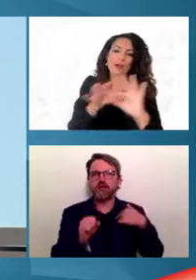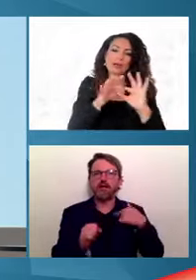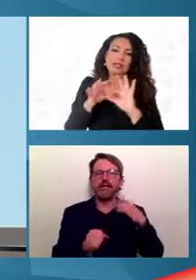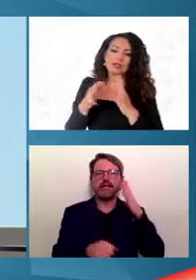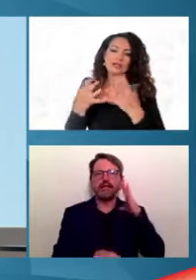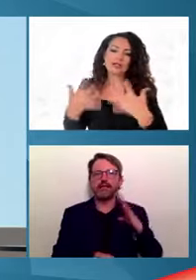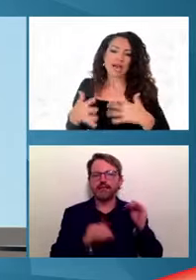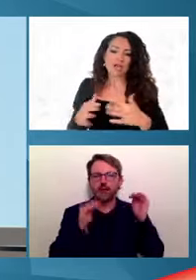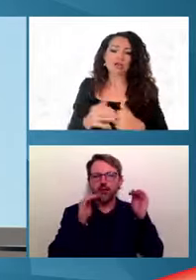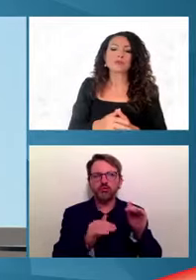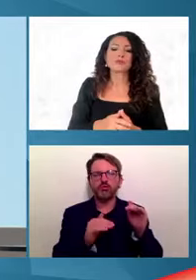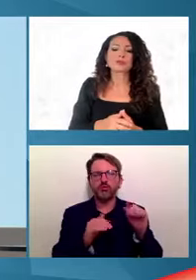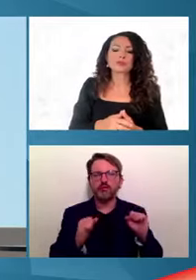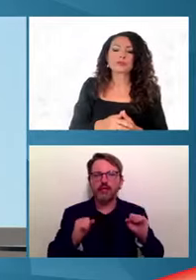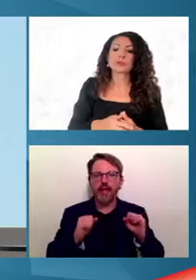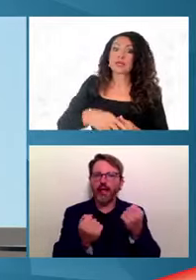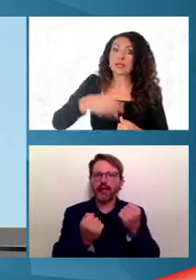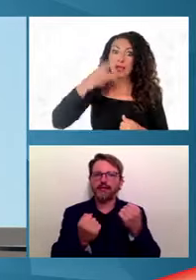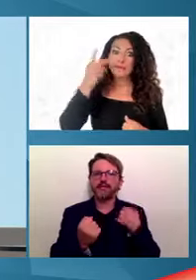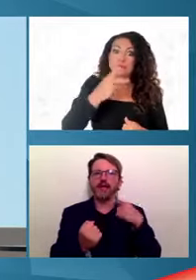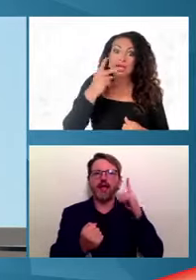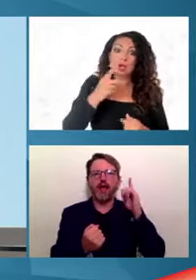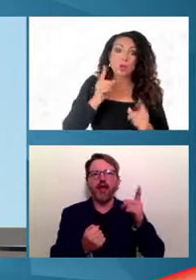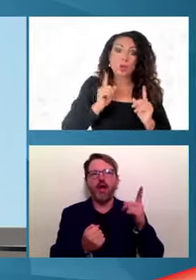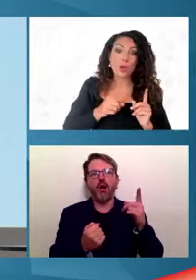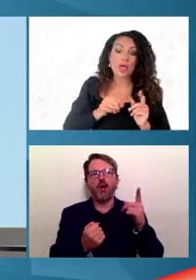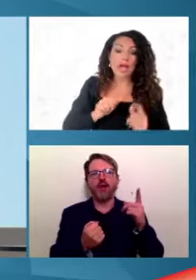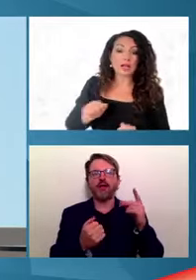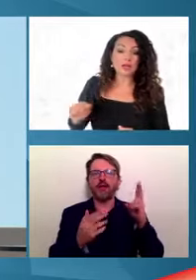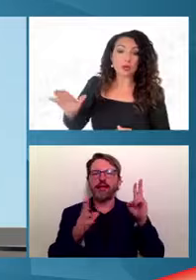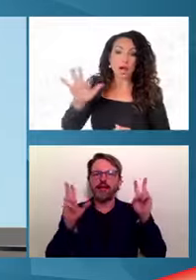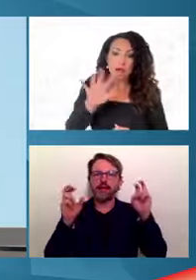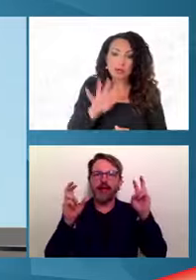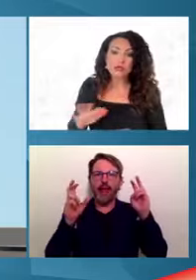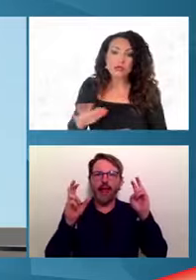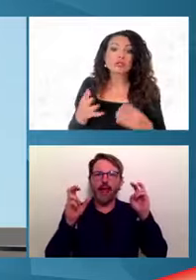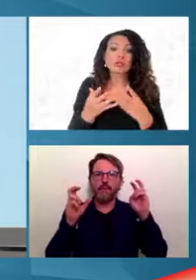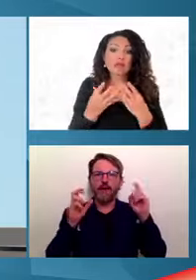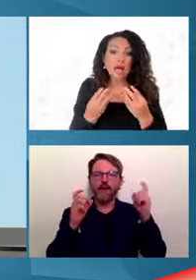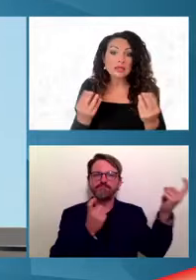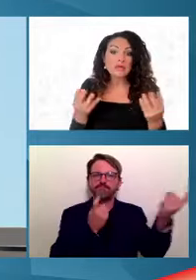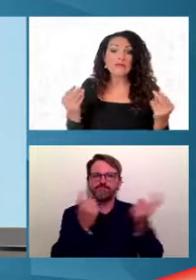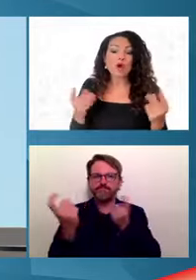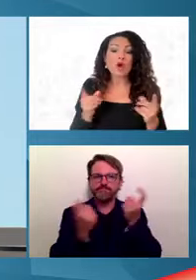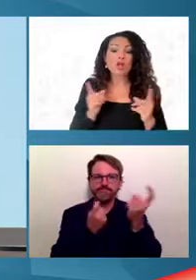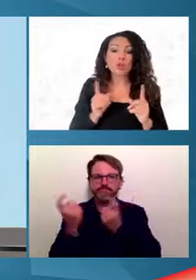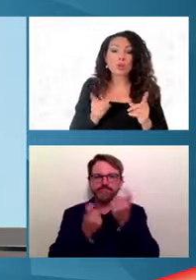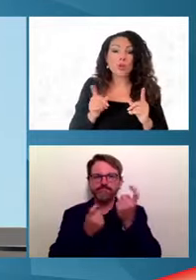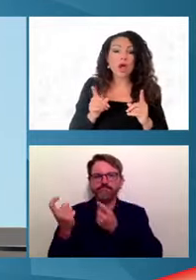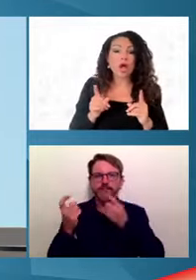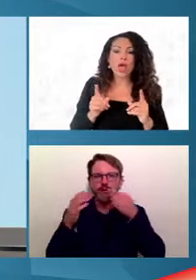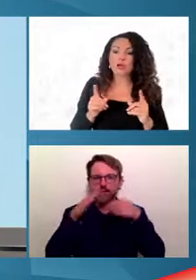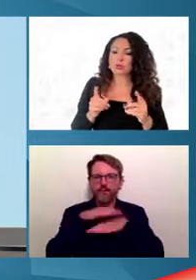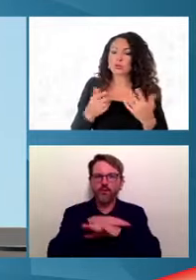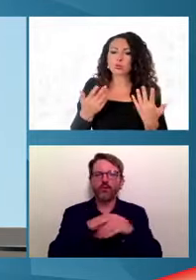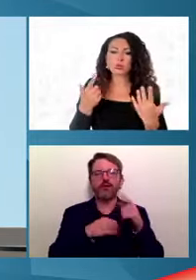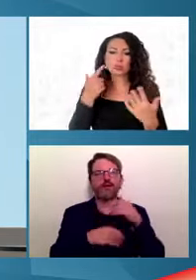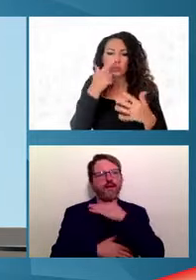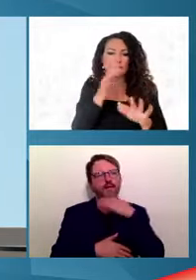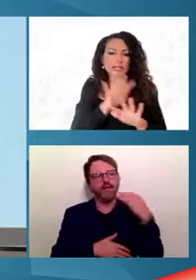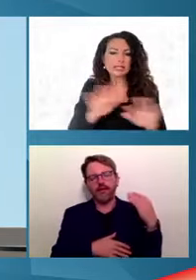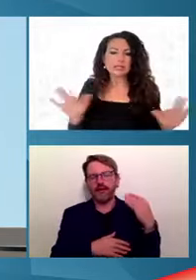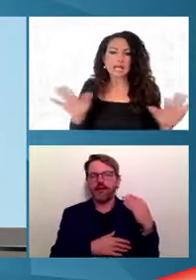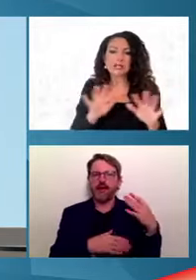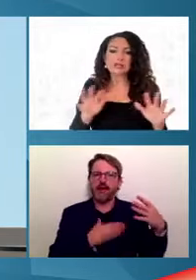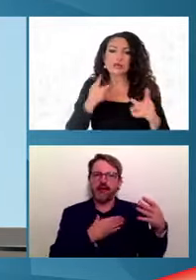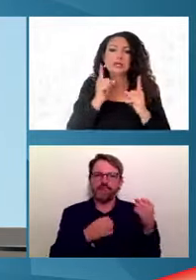Zivilschutzeinsätze. Wir hatten auch in der Frage der Migration sehr oft die Notwendigkeit, mit den Gemeinden in besonderer Weise